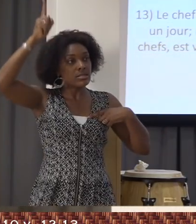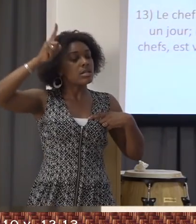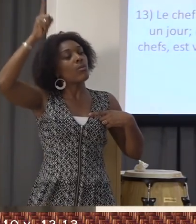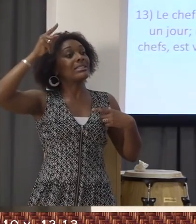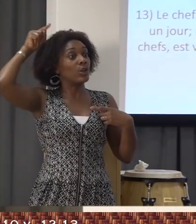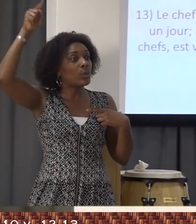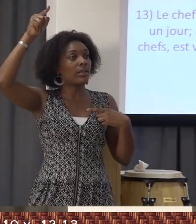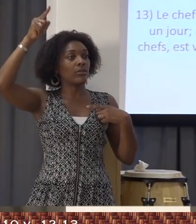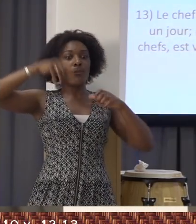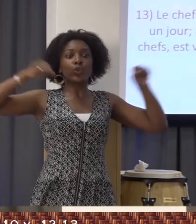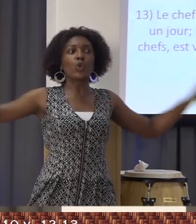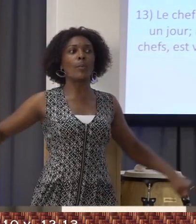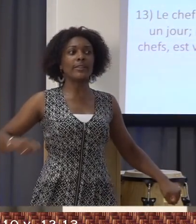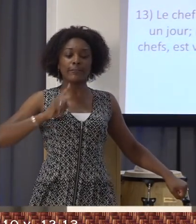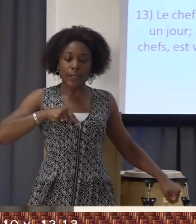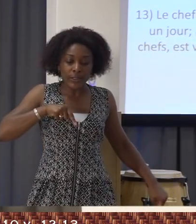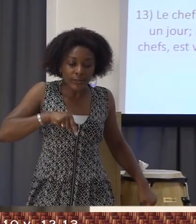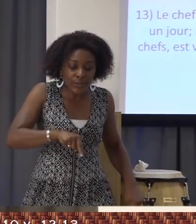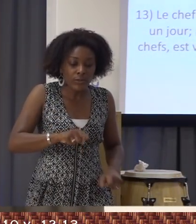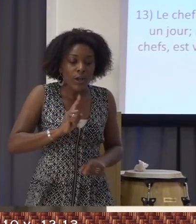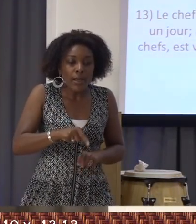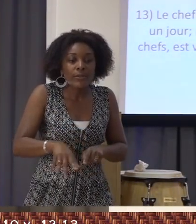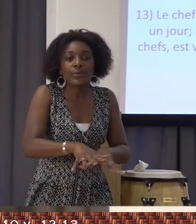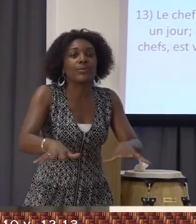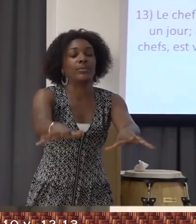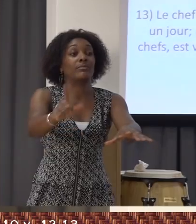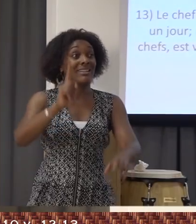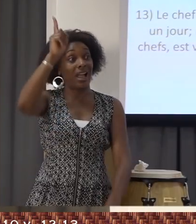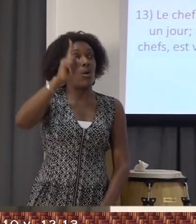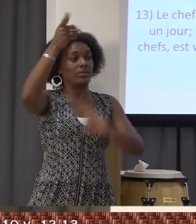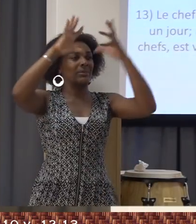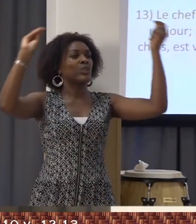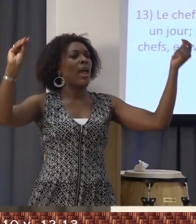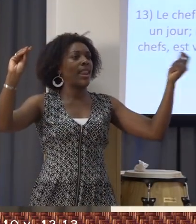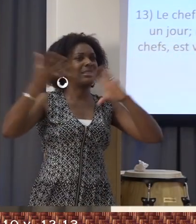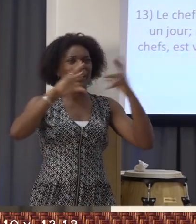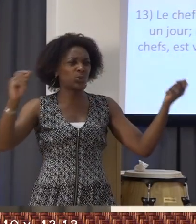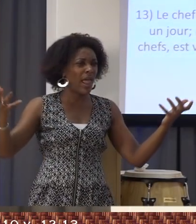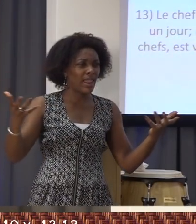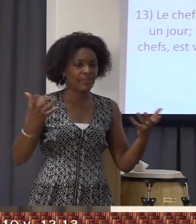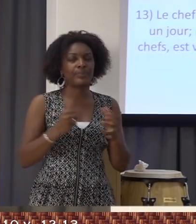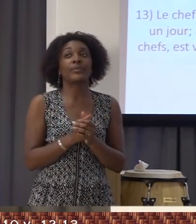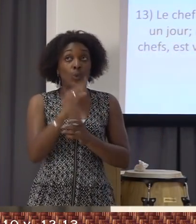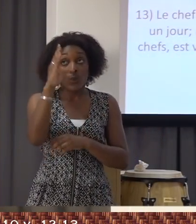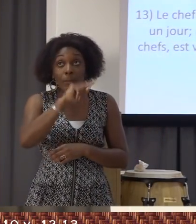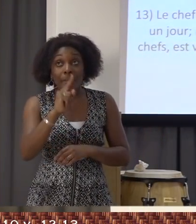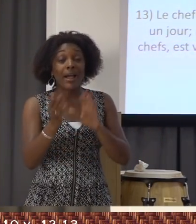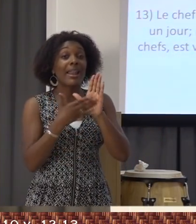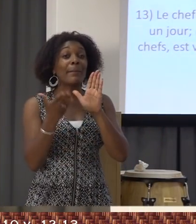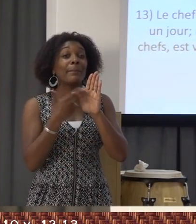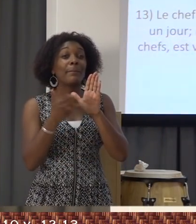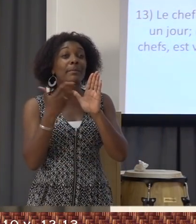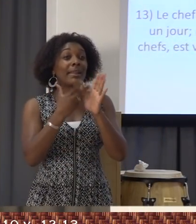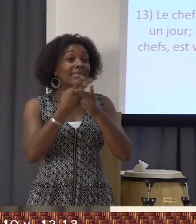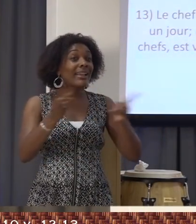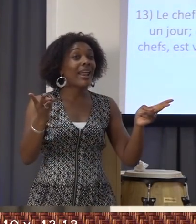C'est cette entité qui dominait le pays. Rappelons-nous de ce que la Bible a déclaré au sujet de la domination du